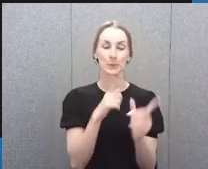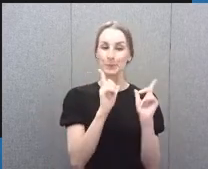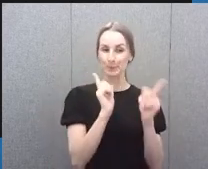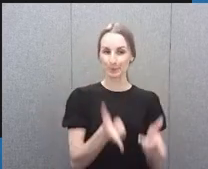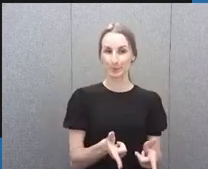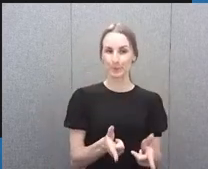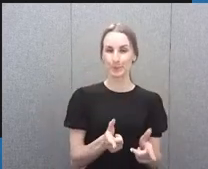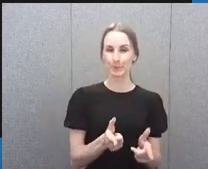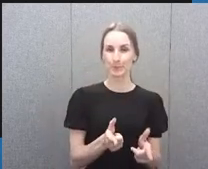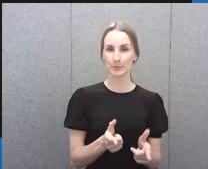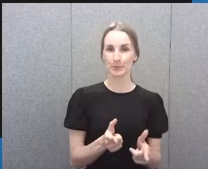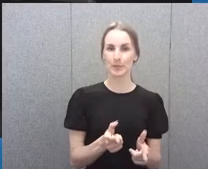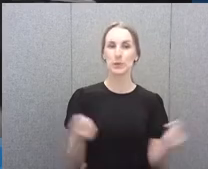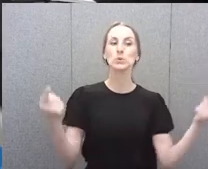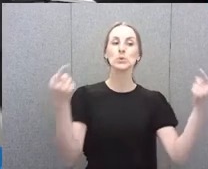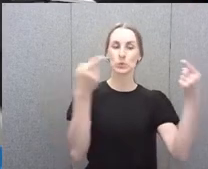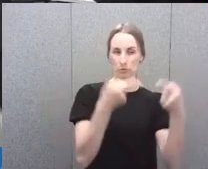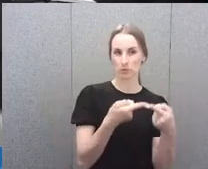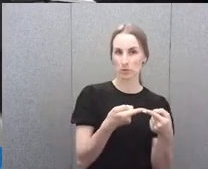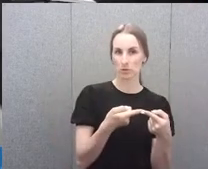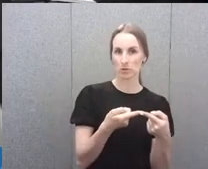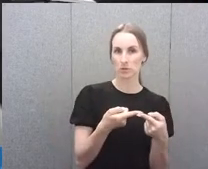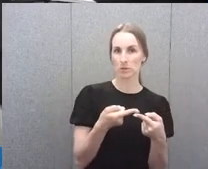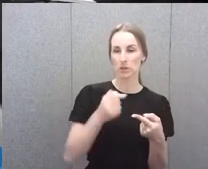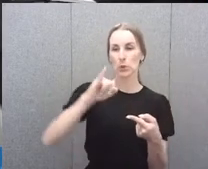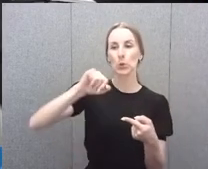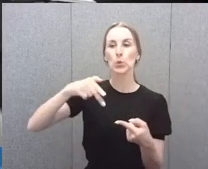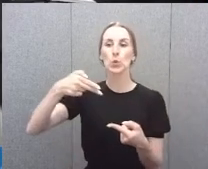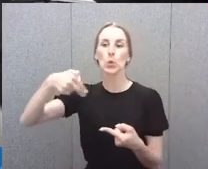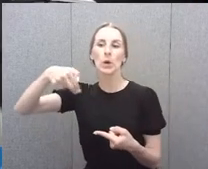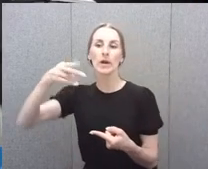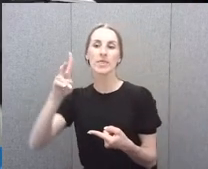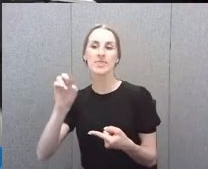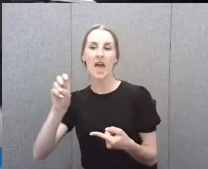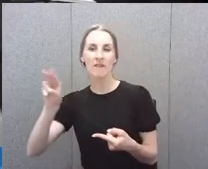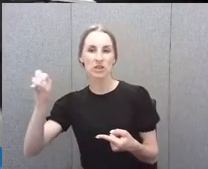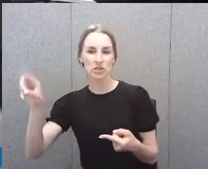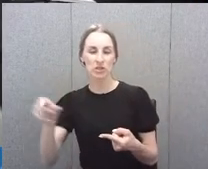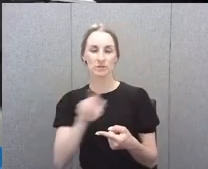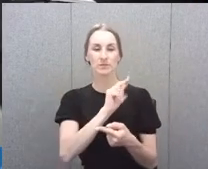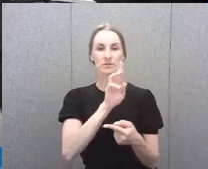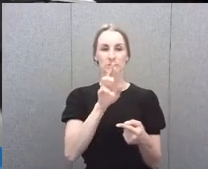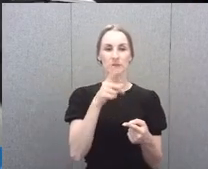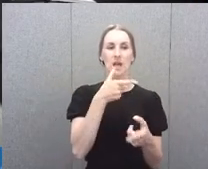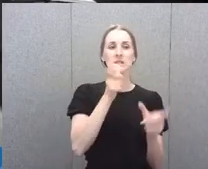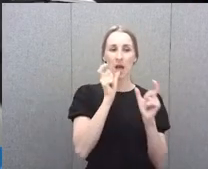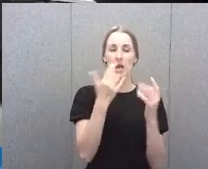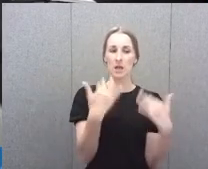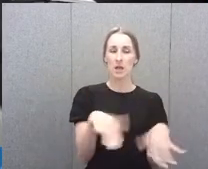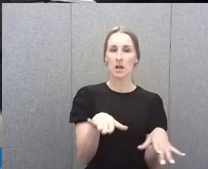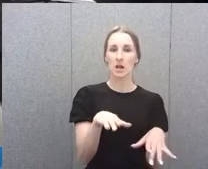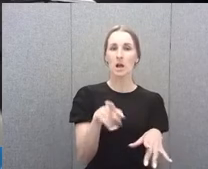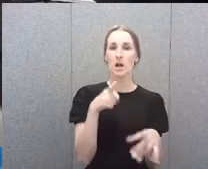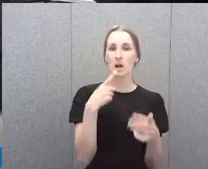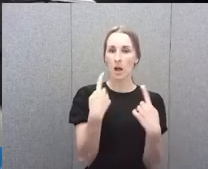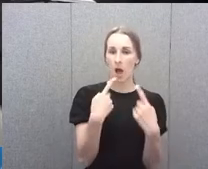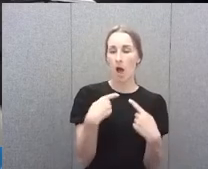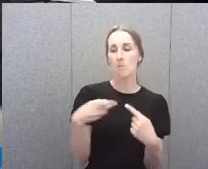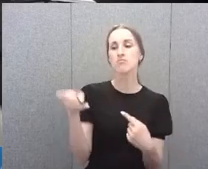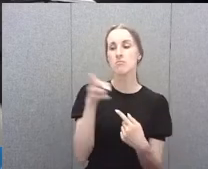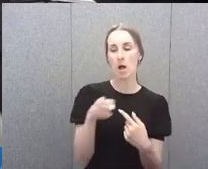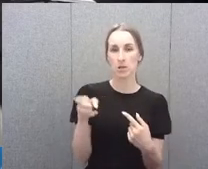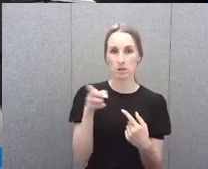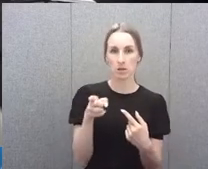раз не могу не согласиться с тем, что сказала роса Юкнявичене в своих ответах. Думаю,